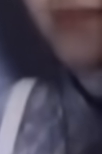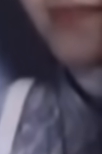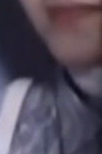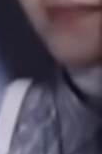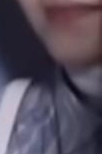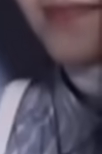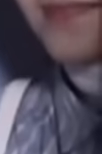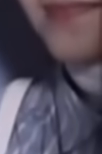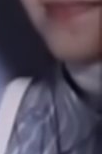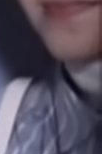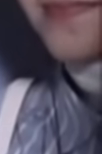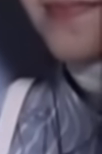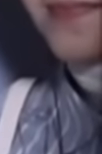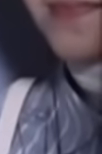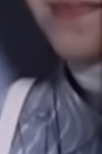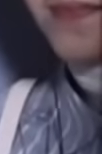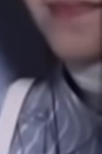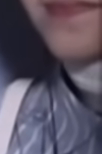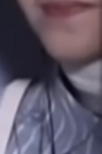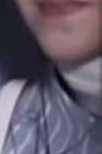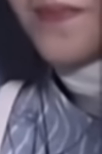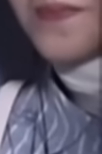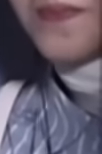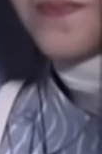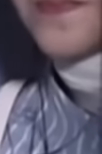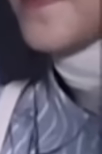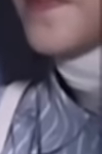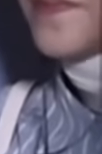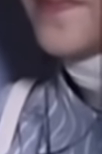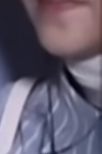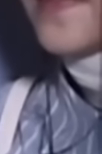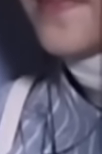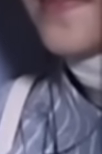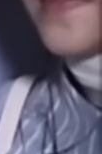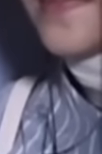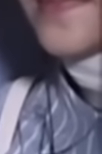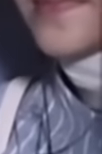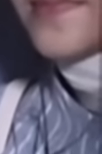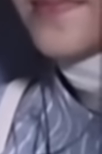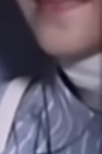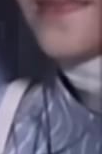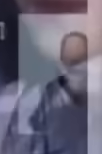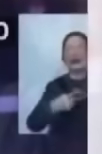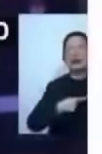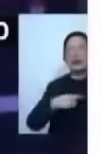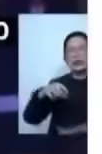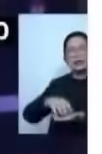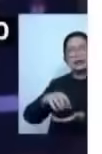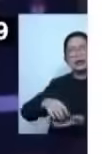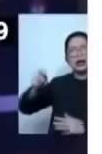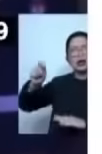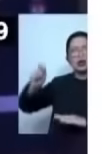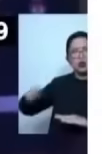ini yang selalu menjadi tantangan di debat ya karena debat ini kan waktunya sangat terbatas untuk bisa mendalami ee